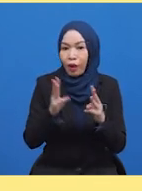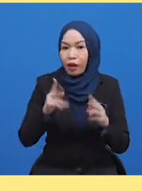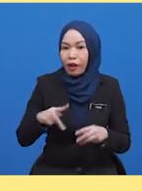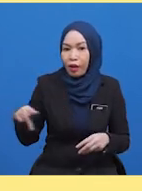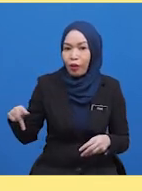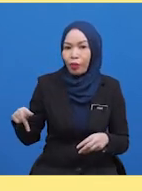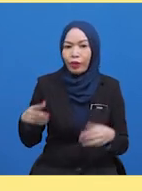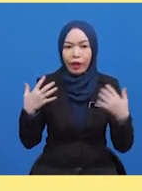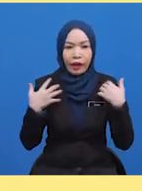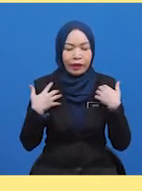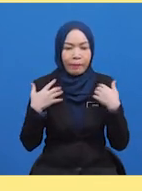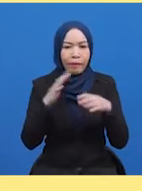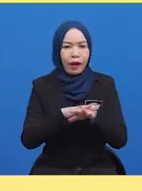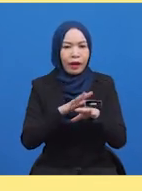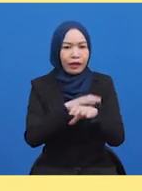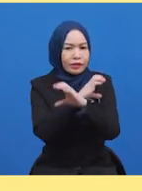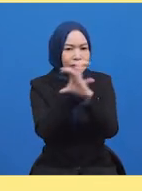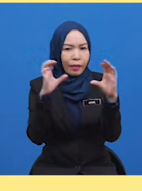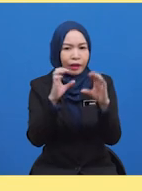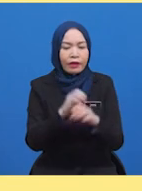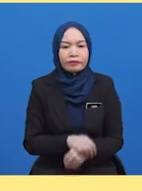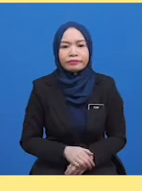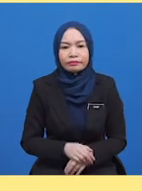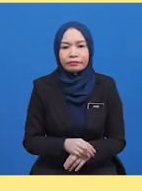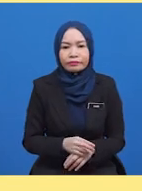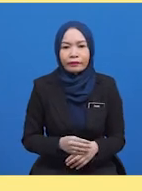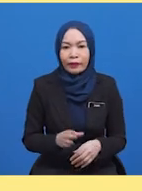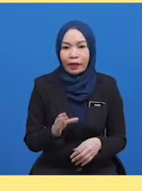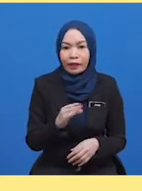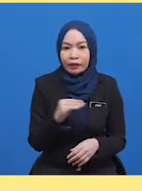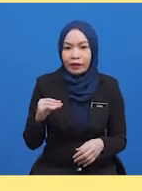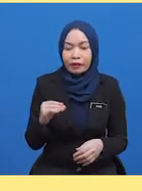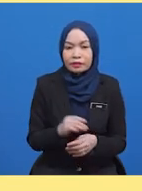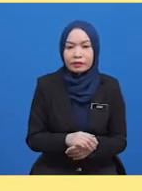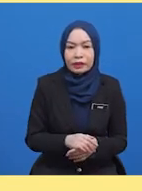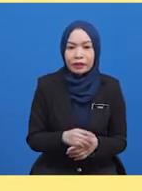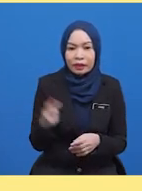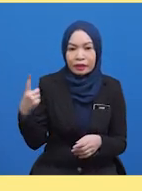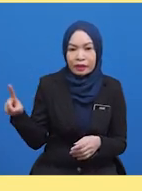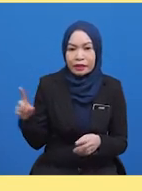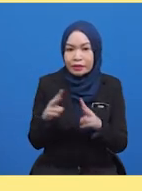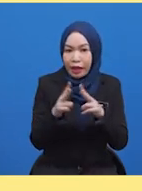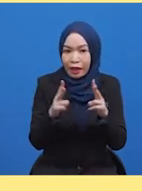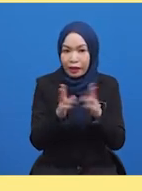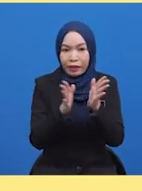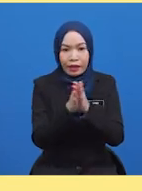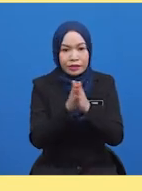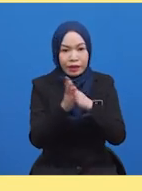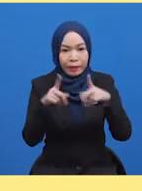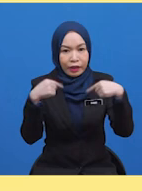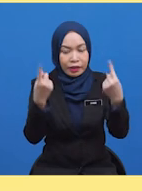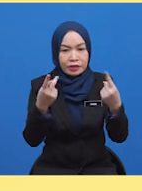walaupun menempuh pelbagai halangan beruntung amat rajin kesekolah walaupun hujan